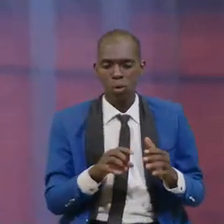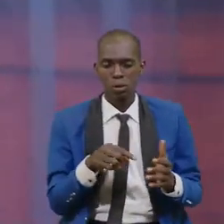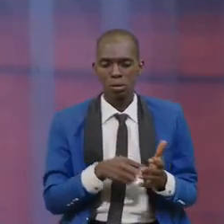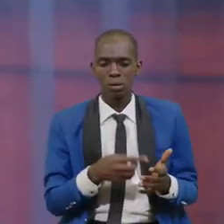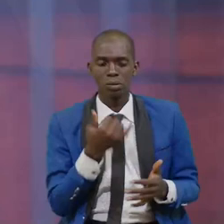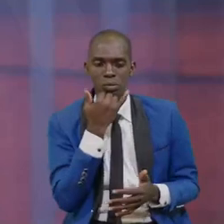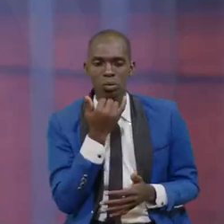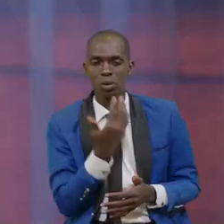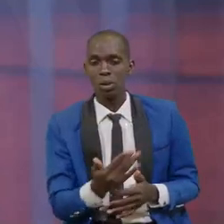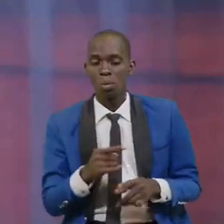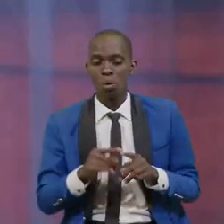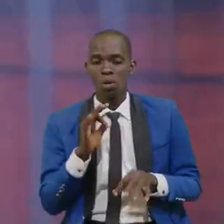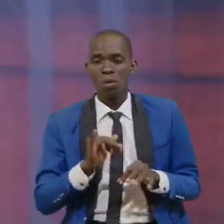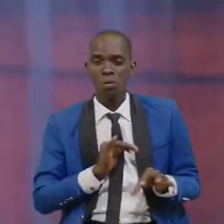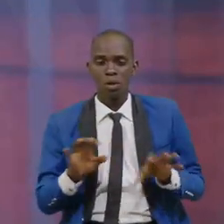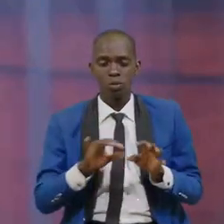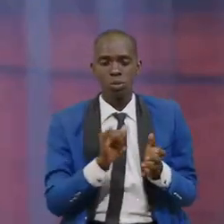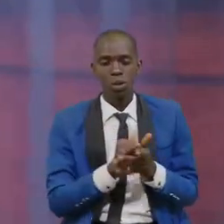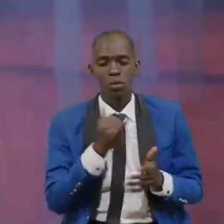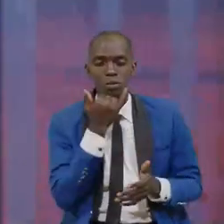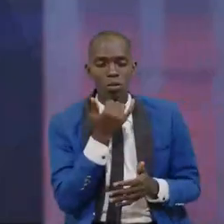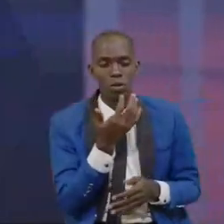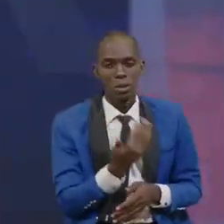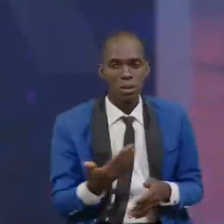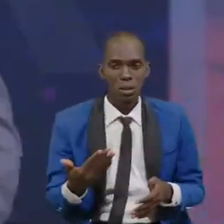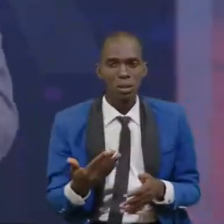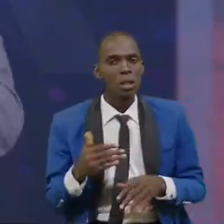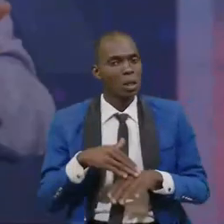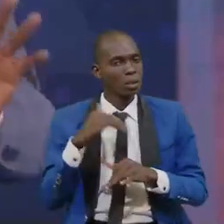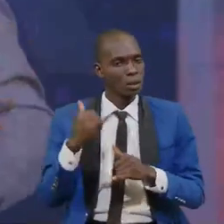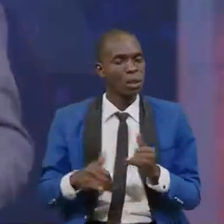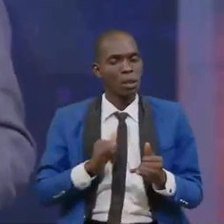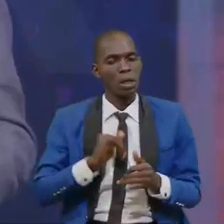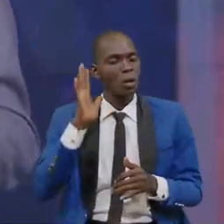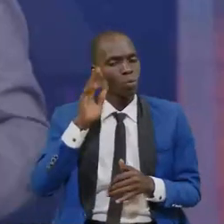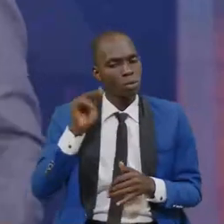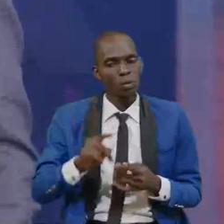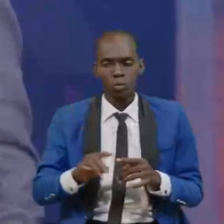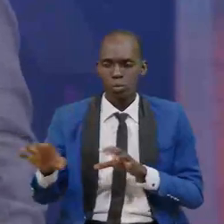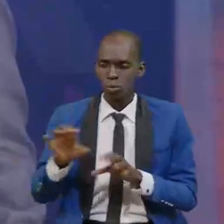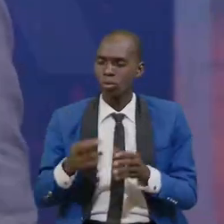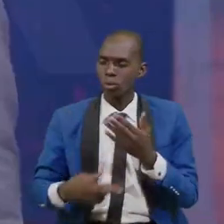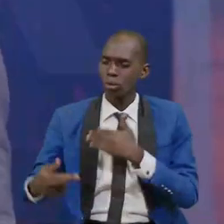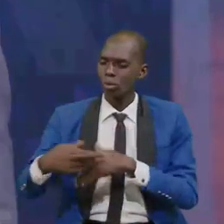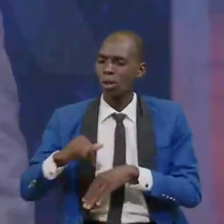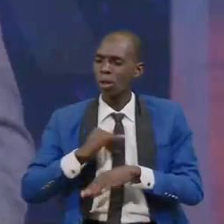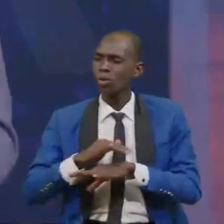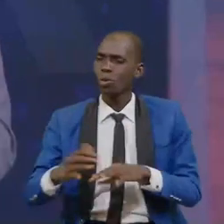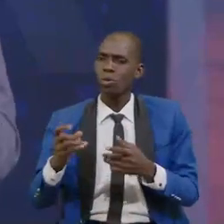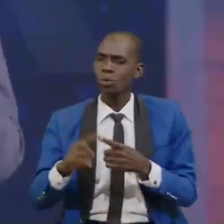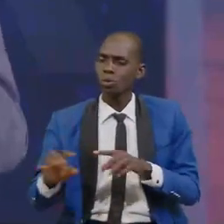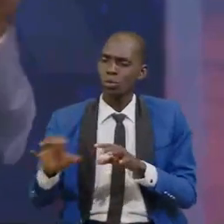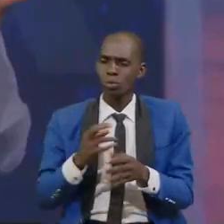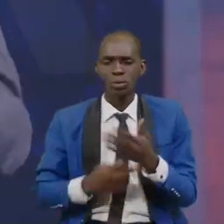si je fais ça, finalement, je dois faire la restitution. Et je ne veux pas ça. Je ne veux pas continuer à